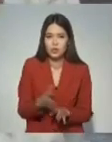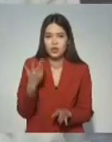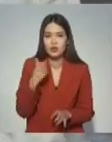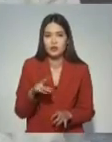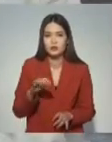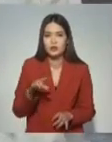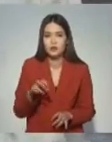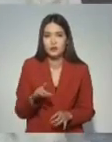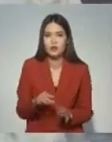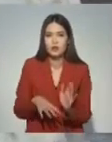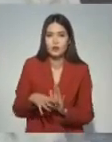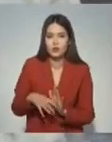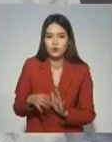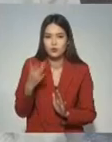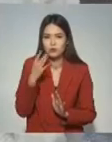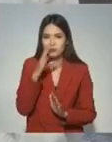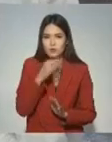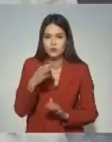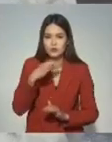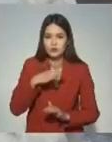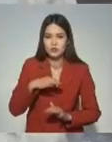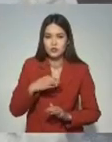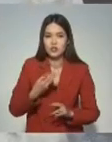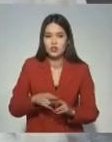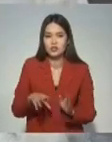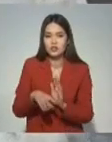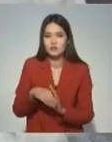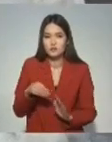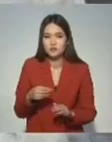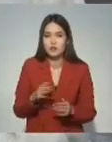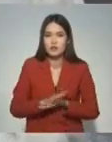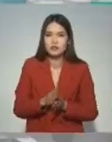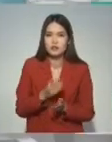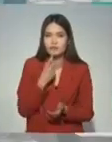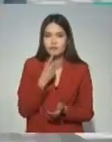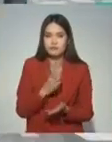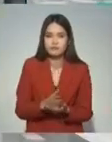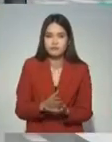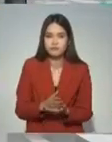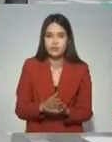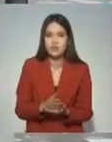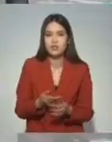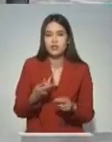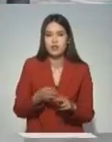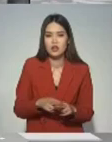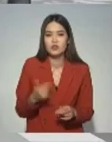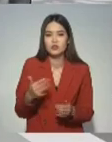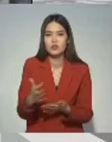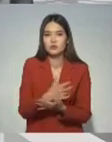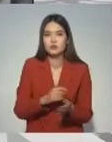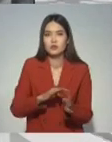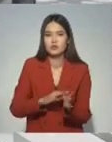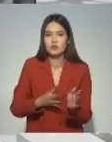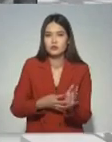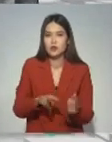тоже решает, получается, его жизнь. То есть если мы наберем 21 килограмм, они нас не примут. Семья Камиковых уже собрала 19